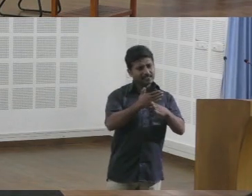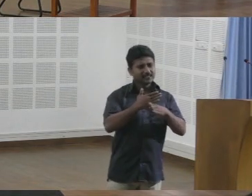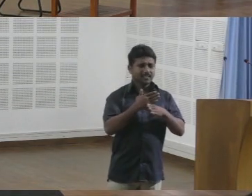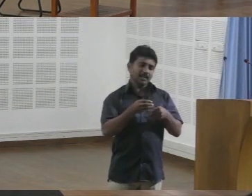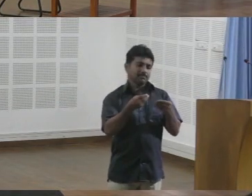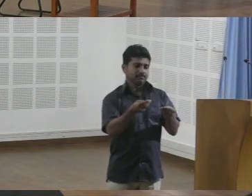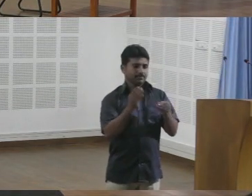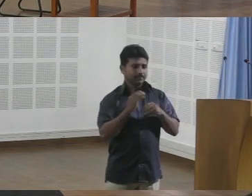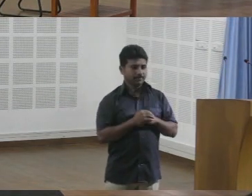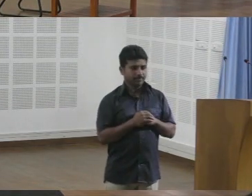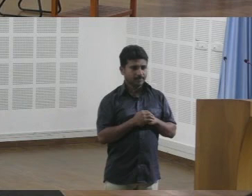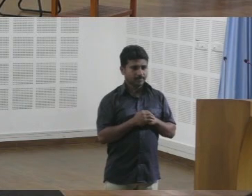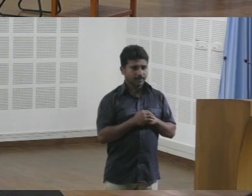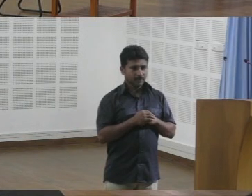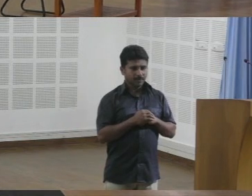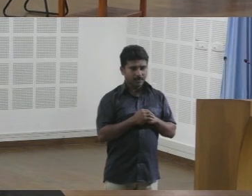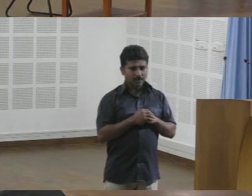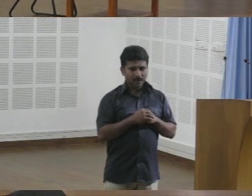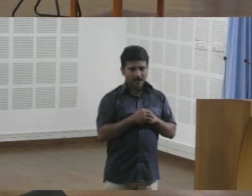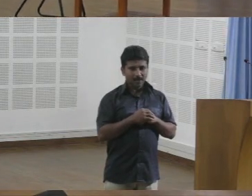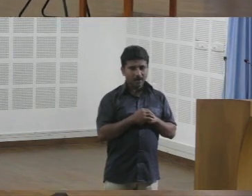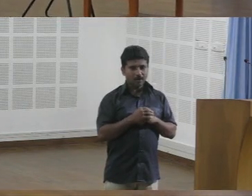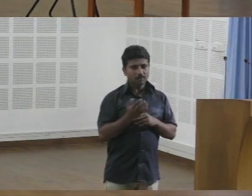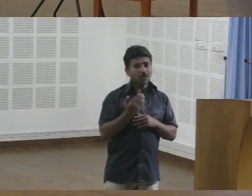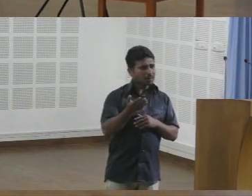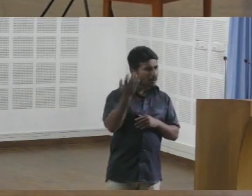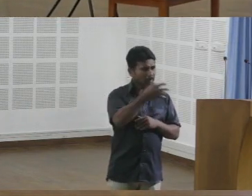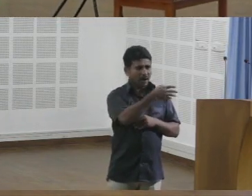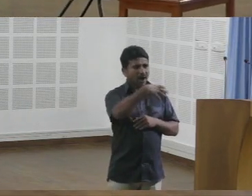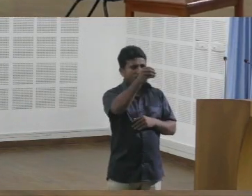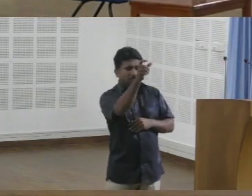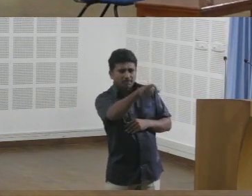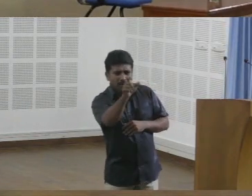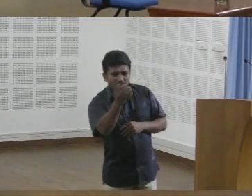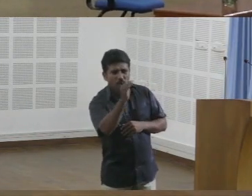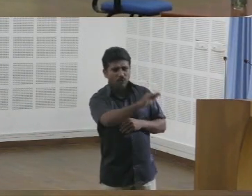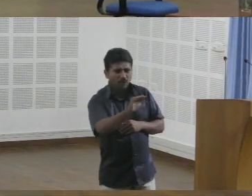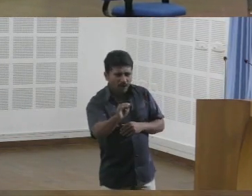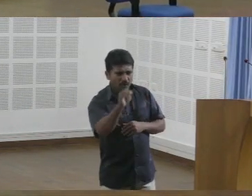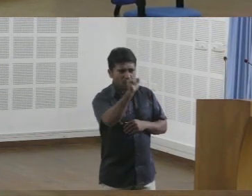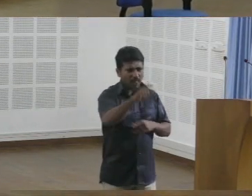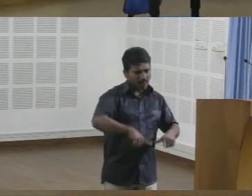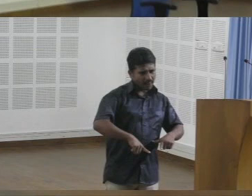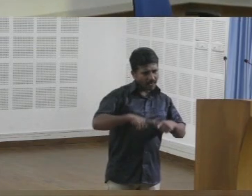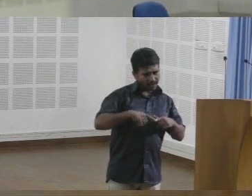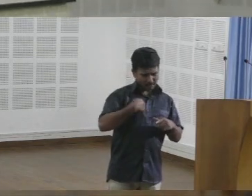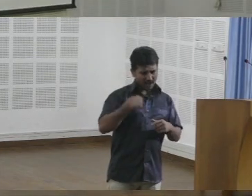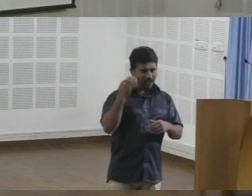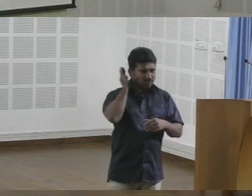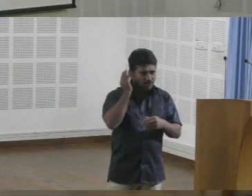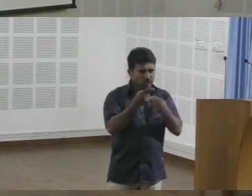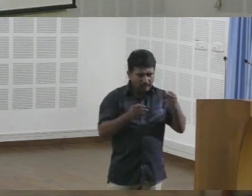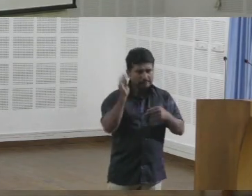ചെയ്യാം എല്ലാവരോടും. അത് ഒരു വേറെ ഏതെങ്കിലും കുട്ടികളുടെ അല്ലെങ്കിൽ അവരുടെ ലൈഫിലും എന്തെങ്കിലും ചേഞ്ച് വരുത്താൻ